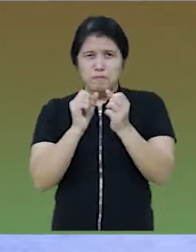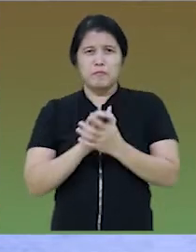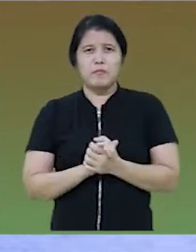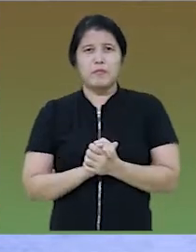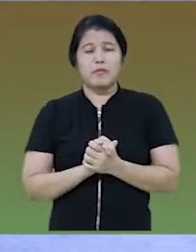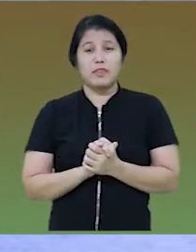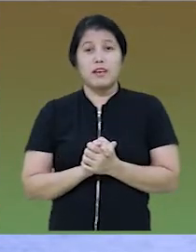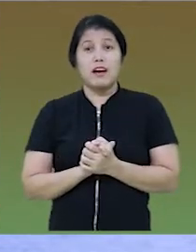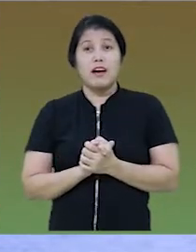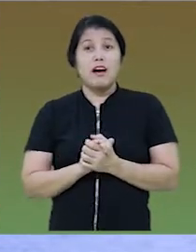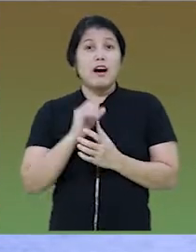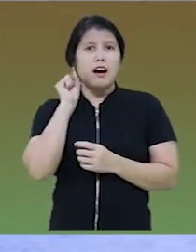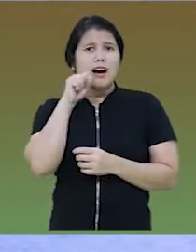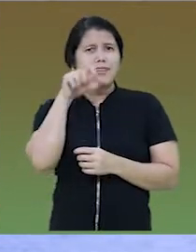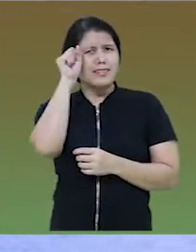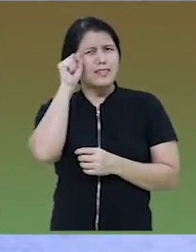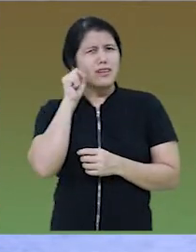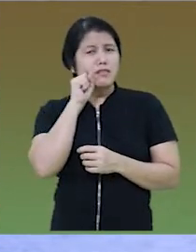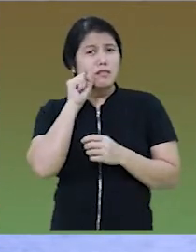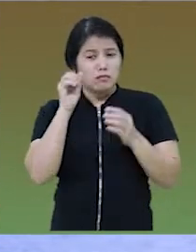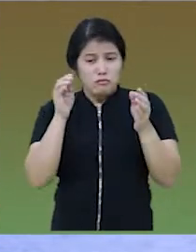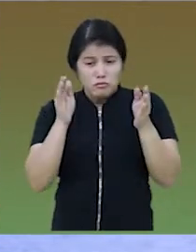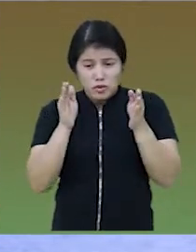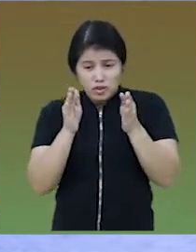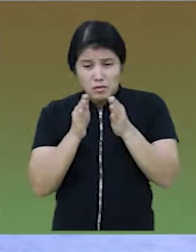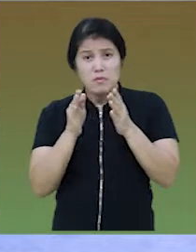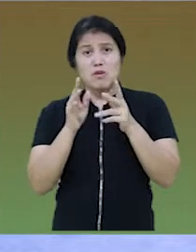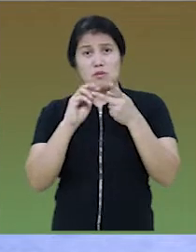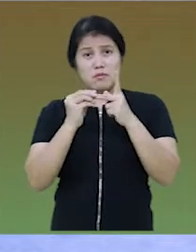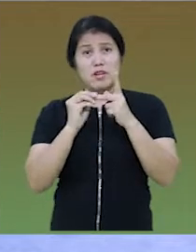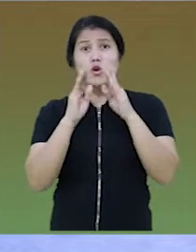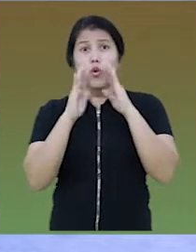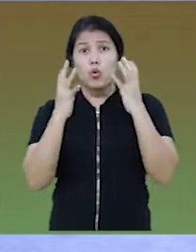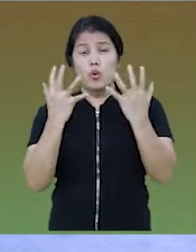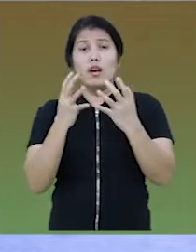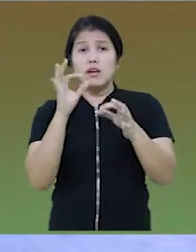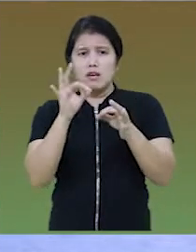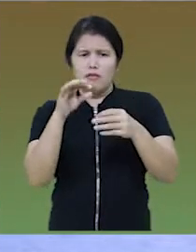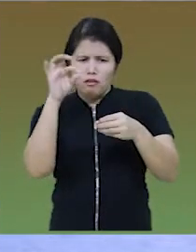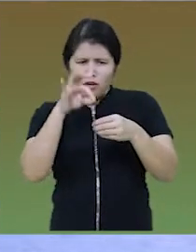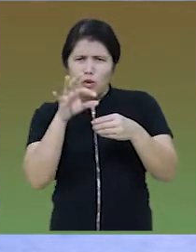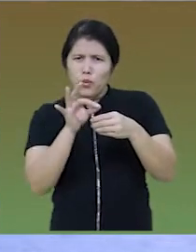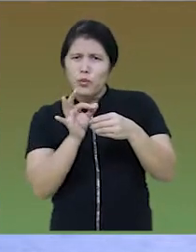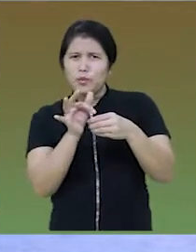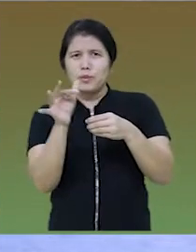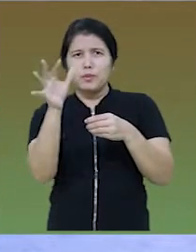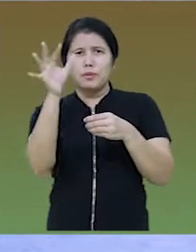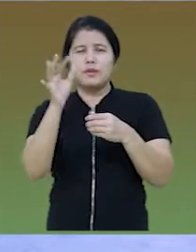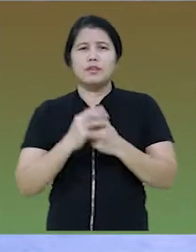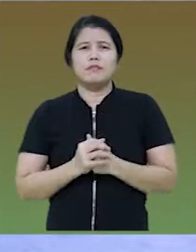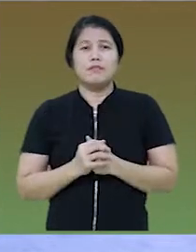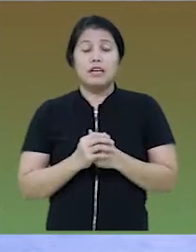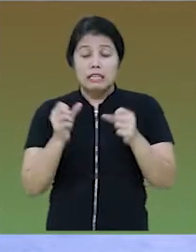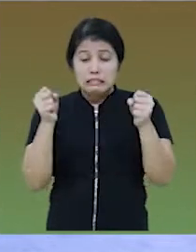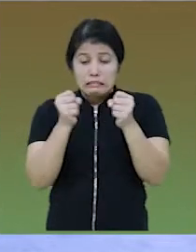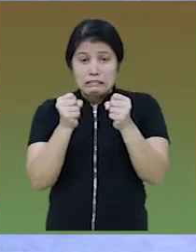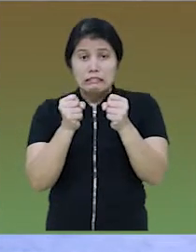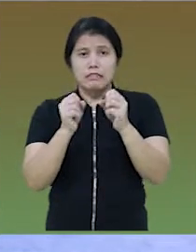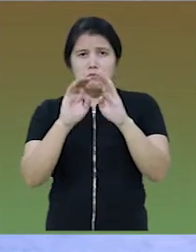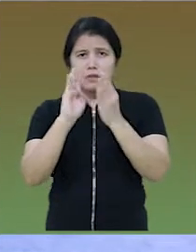ito. Ate Shen, liliit ba ang plastic balloon kapag nagkabutas? Oo